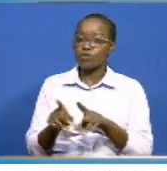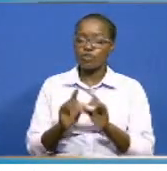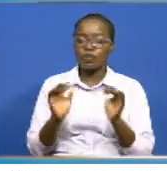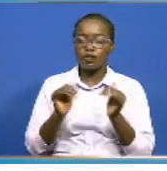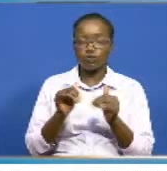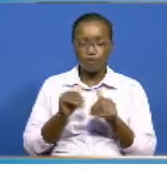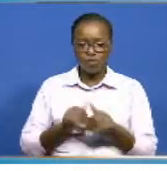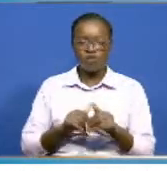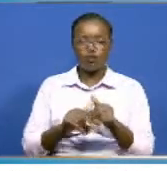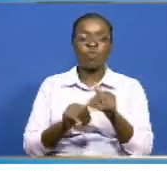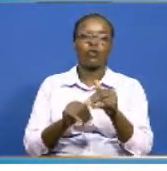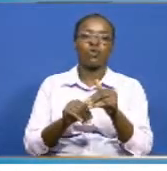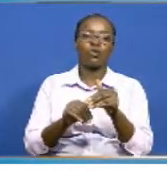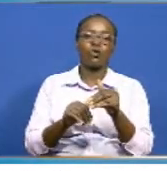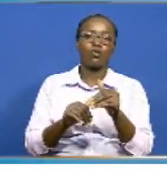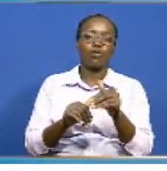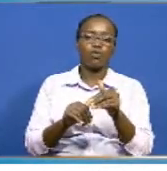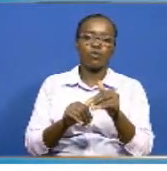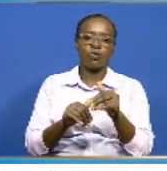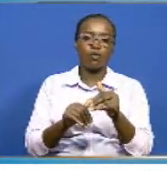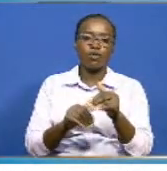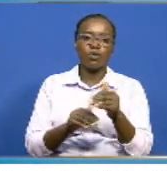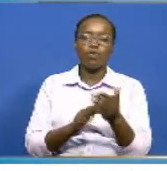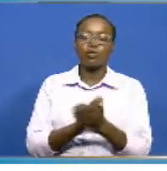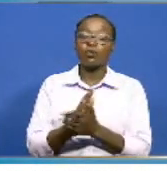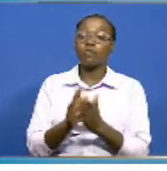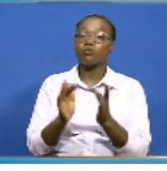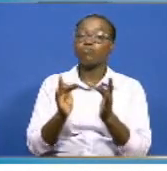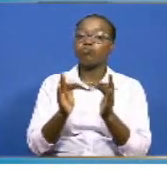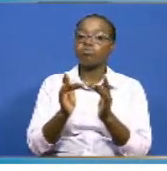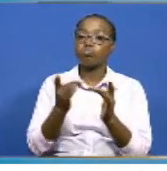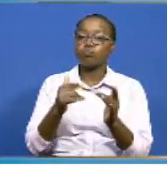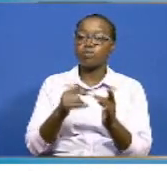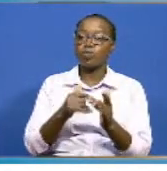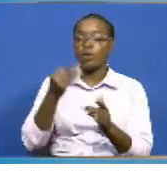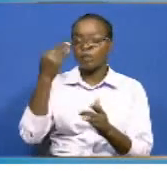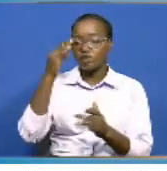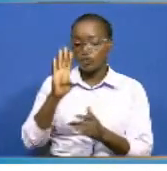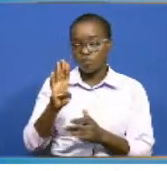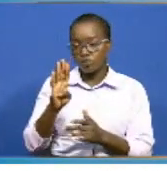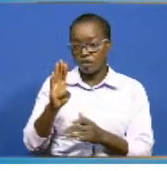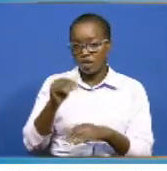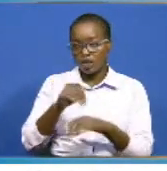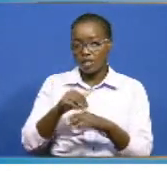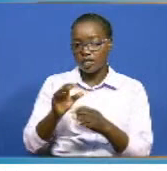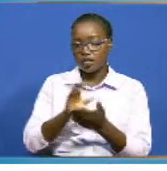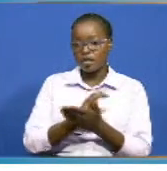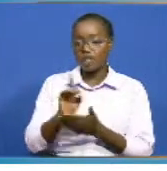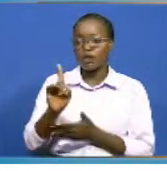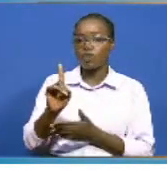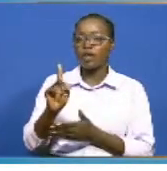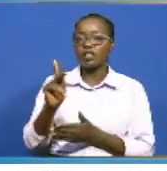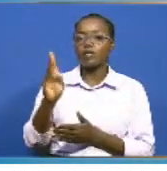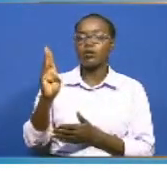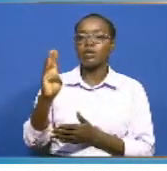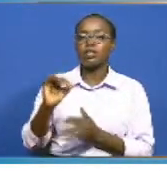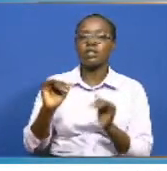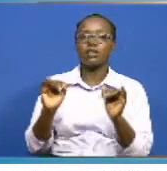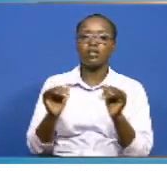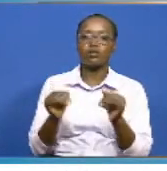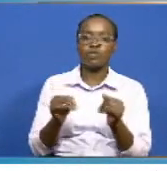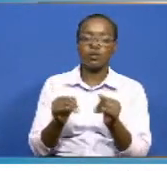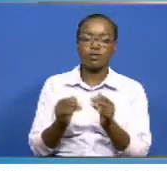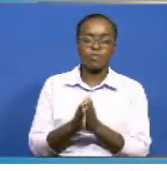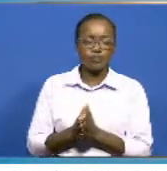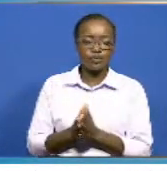hizi zinapeperushwa moja kwa moja kupitia kwenye mtandao wetu wa Facebook @KBC Channel 1 News. Na basi moja kwa moja